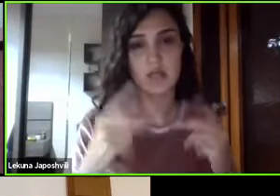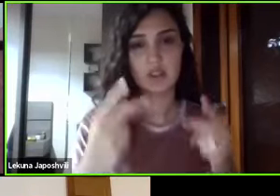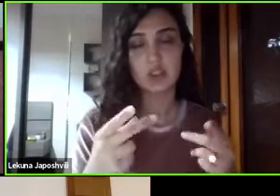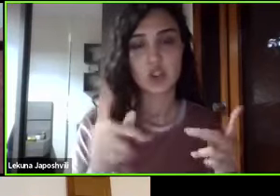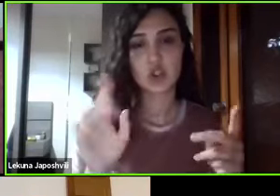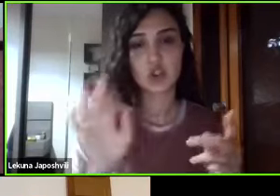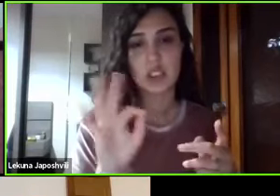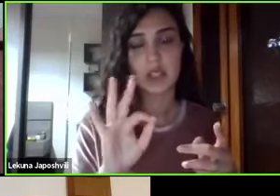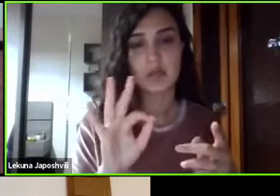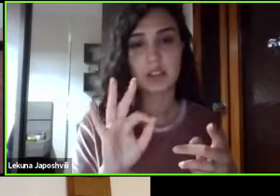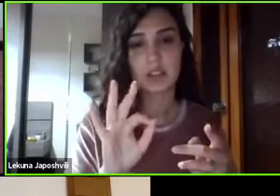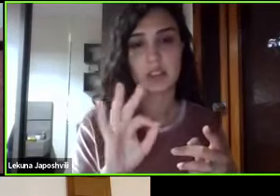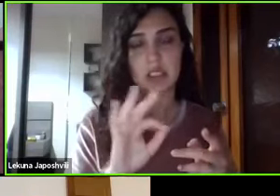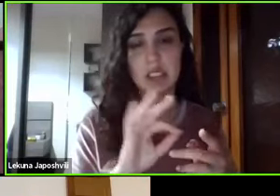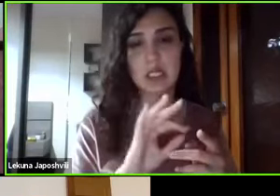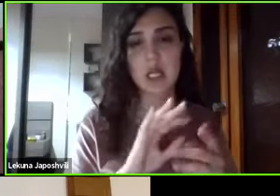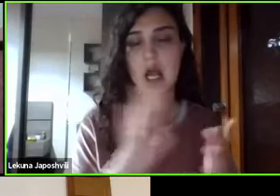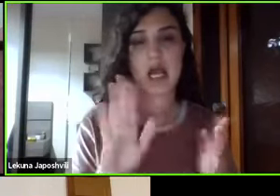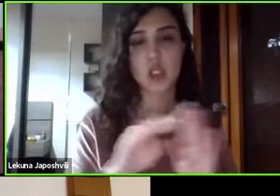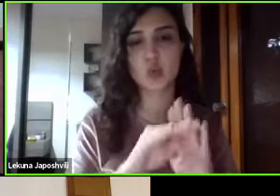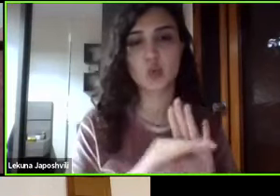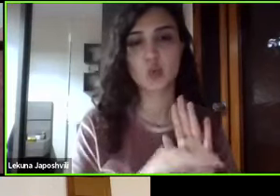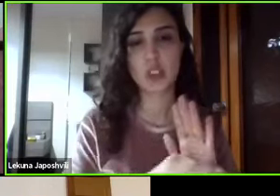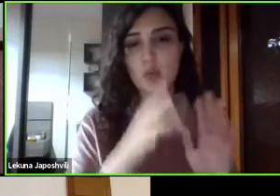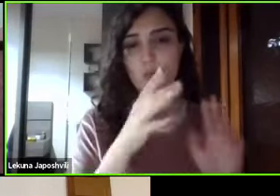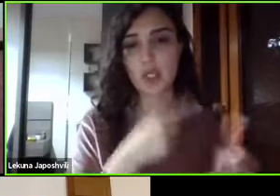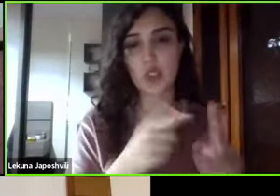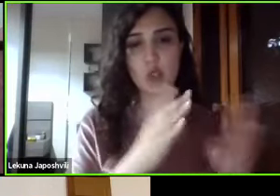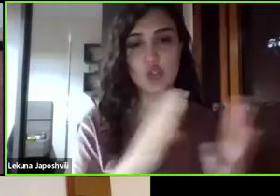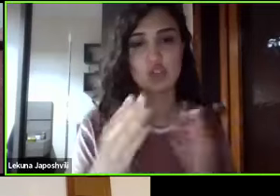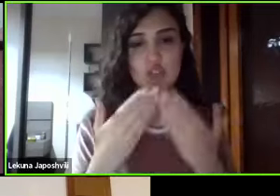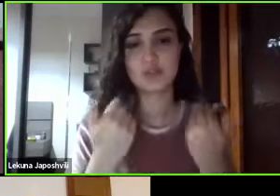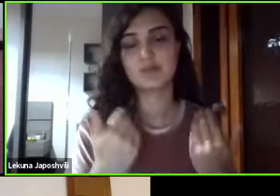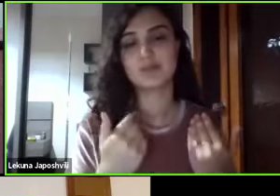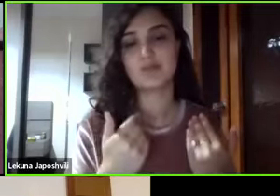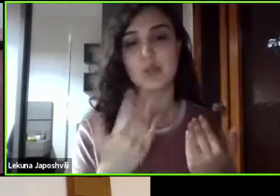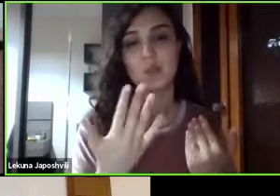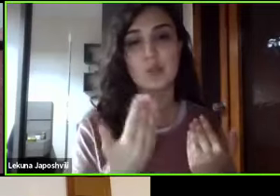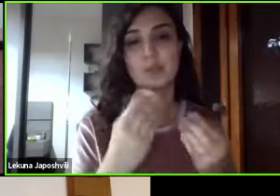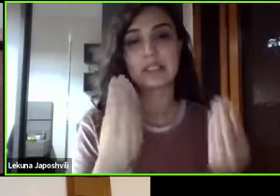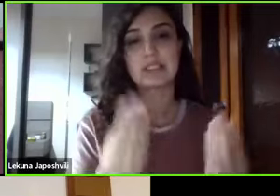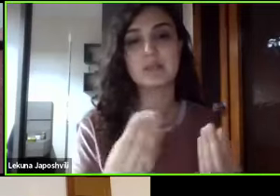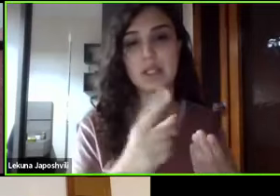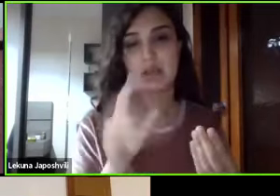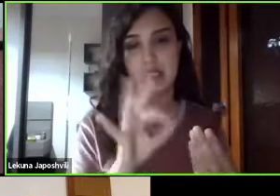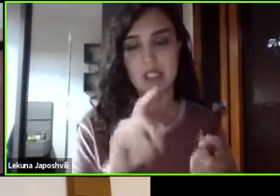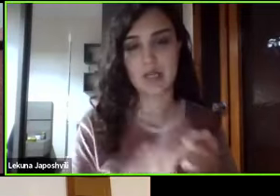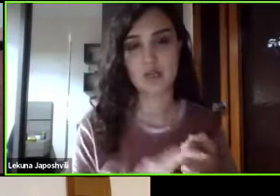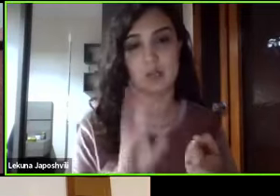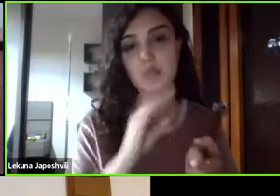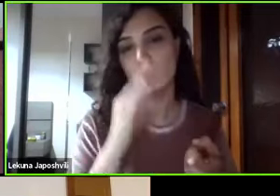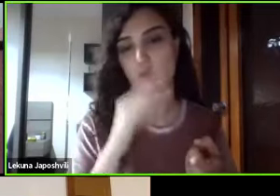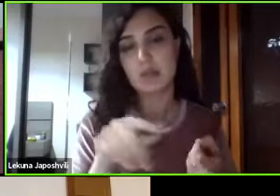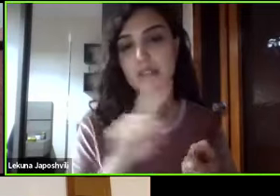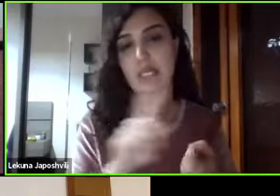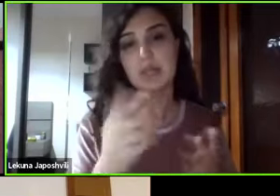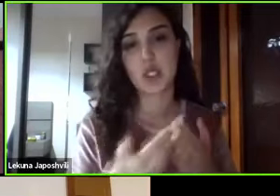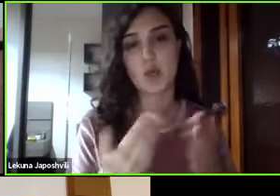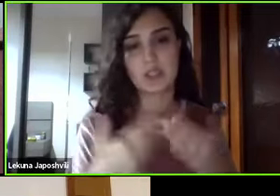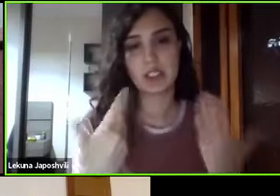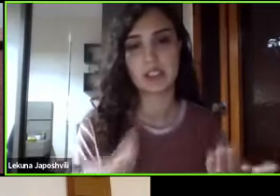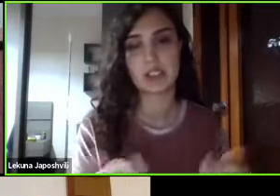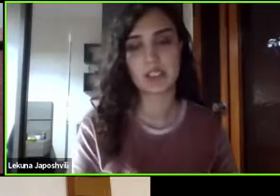შედარებით არასტრუქტურირებულ პერიოდში თუ მისცემთ ამასთან დაკავშირებით შობლებს რაიმე